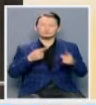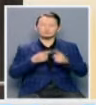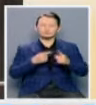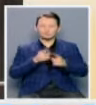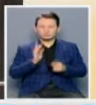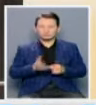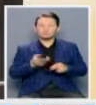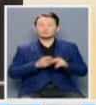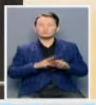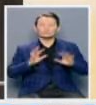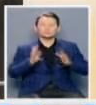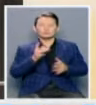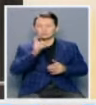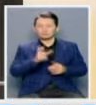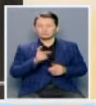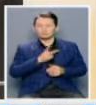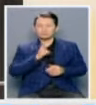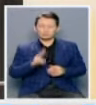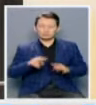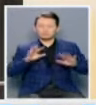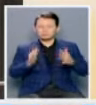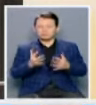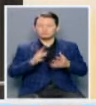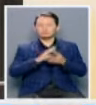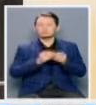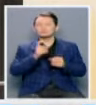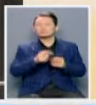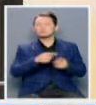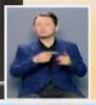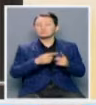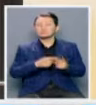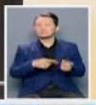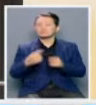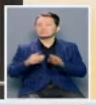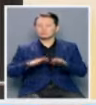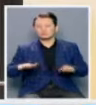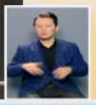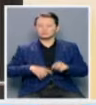аренду. В случае, если глава семьи уйдет в мир иной, то эта квартира перейдет к его детям и родным.